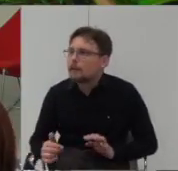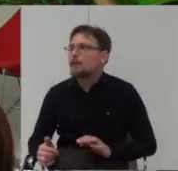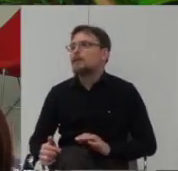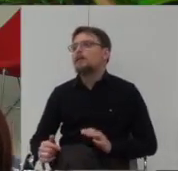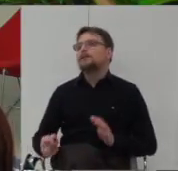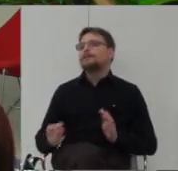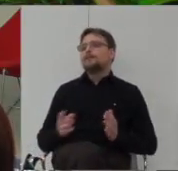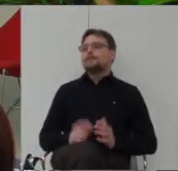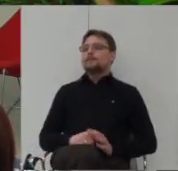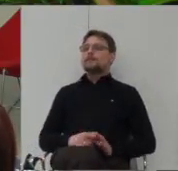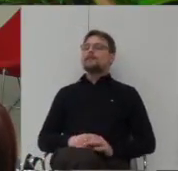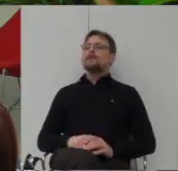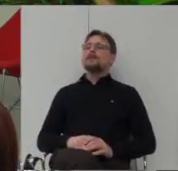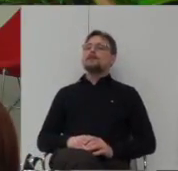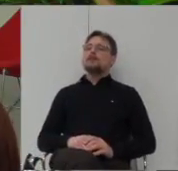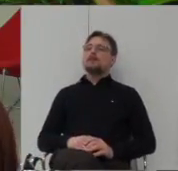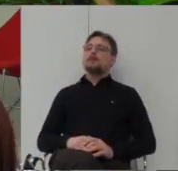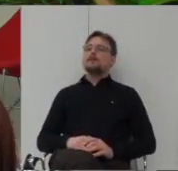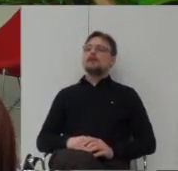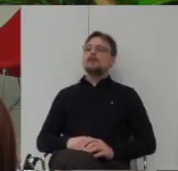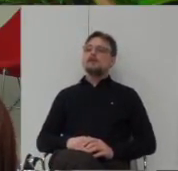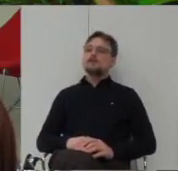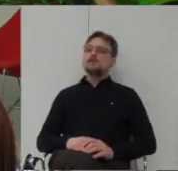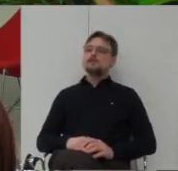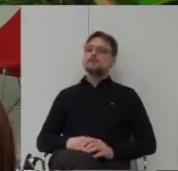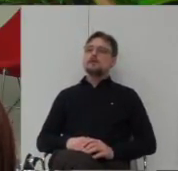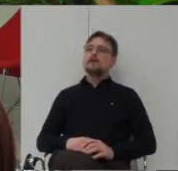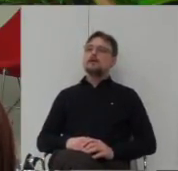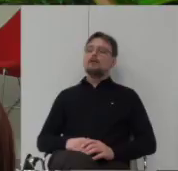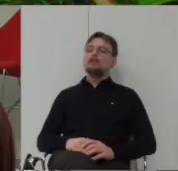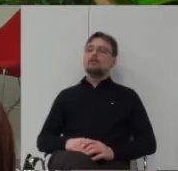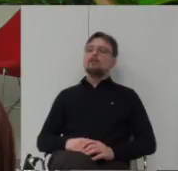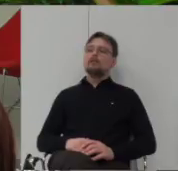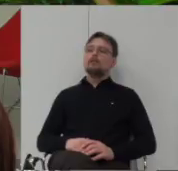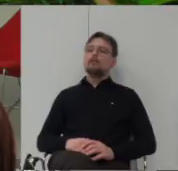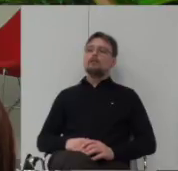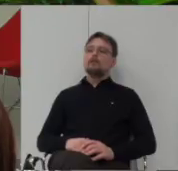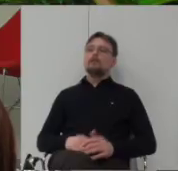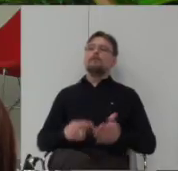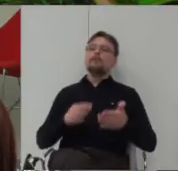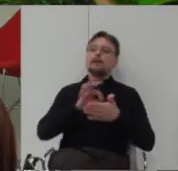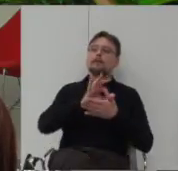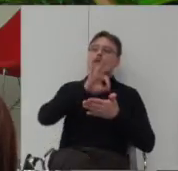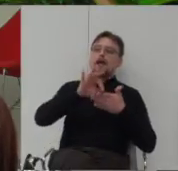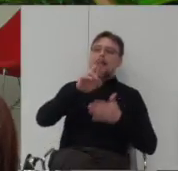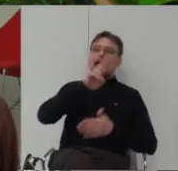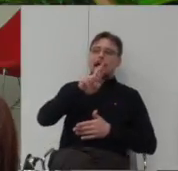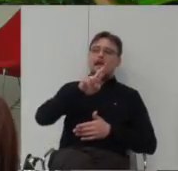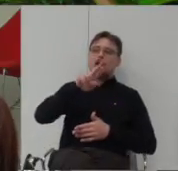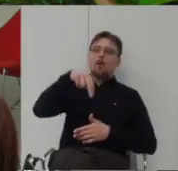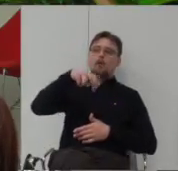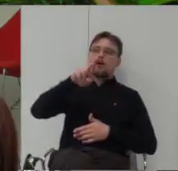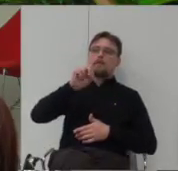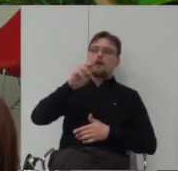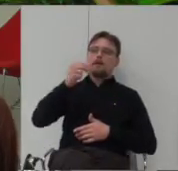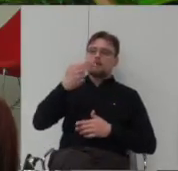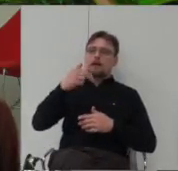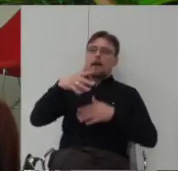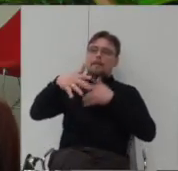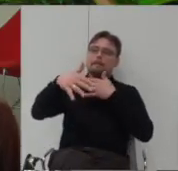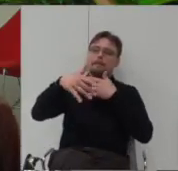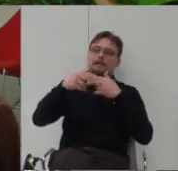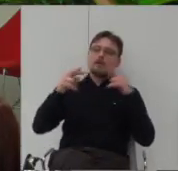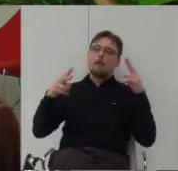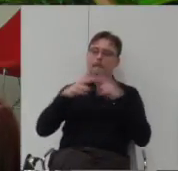tam nas też inspiruje. To jest przykład, to jest projekt Air Urban w